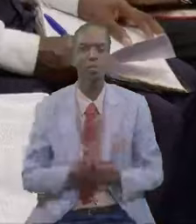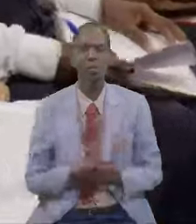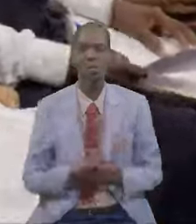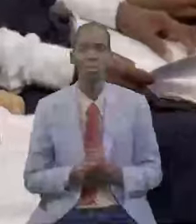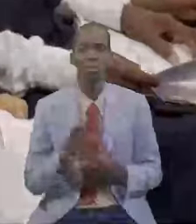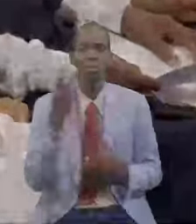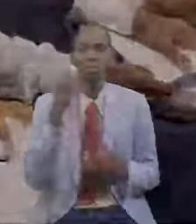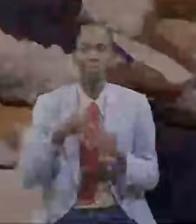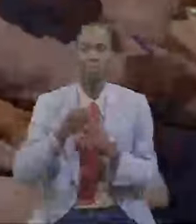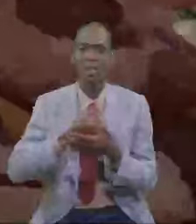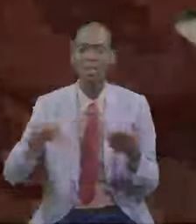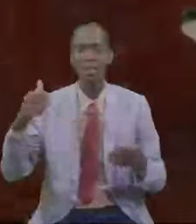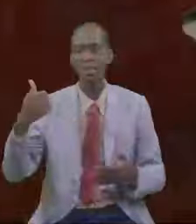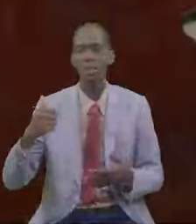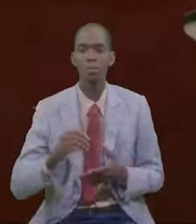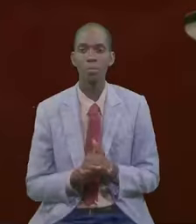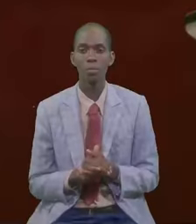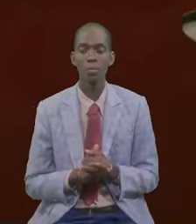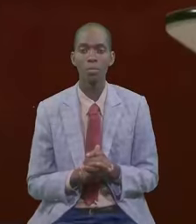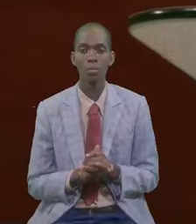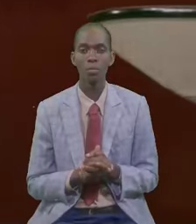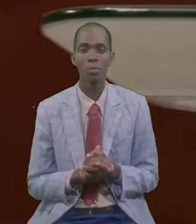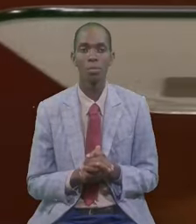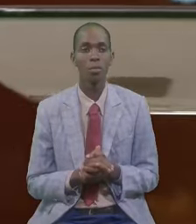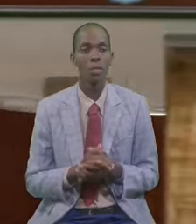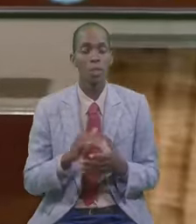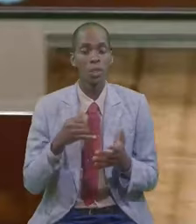Voilà le verset 10. 10 dit,